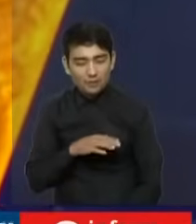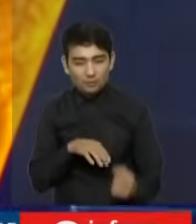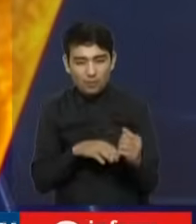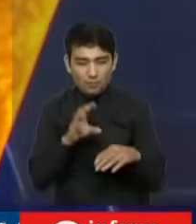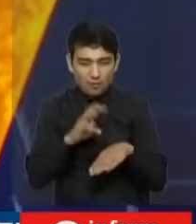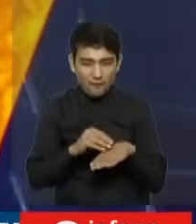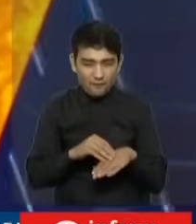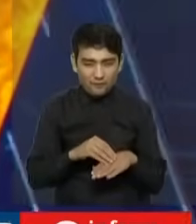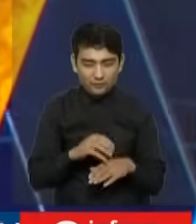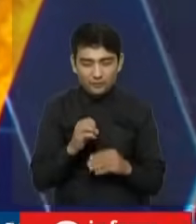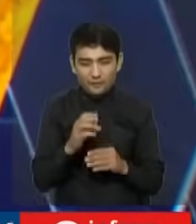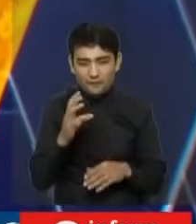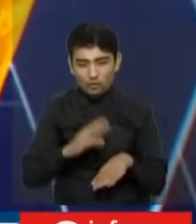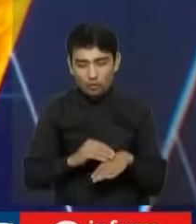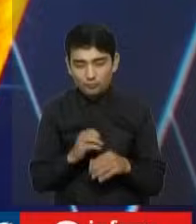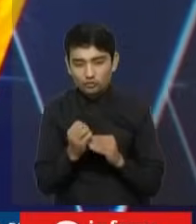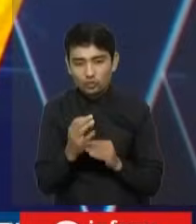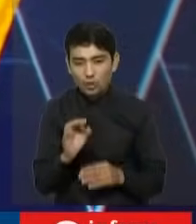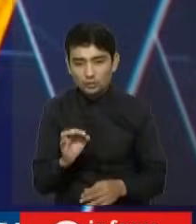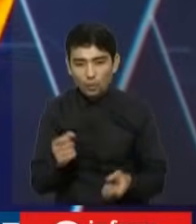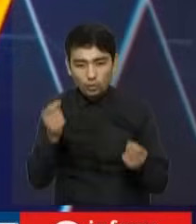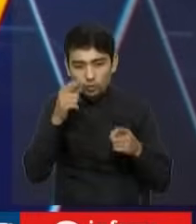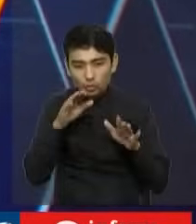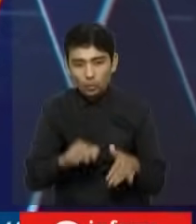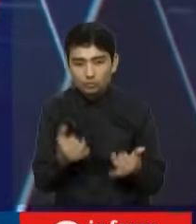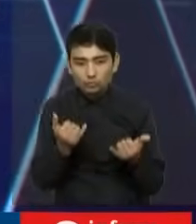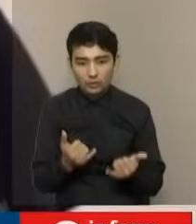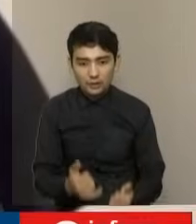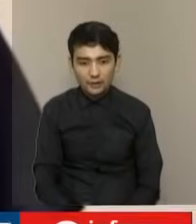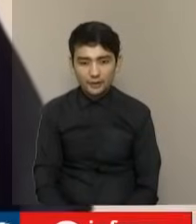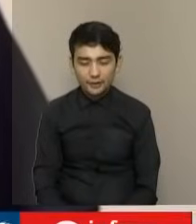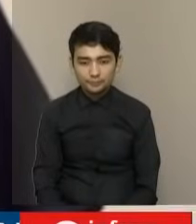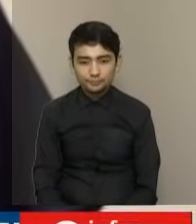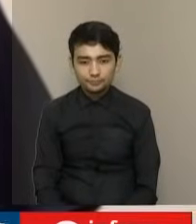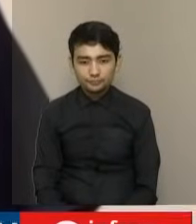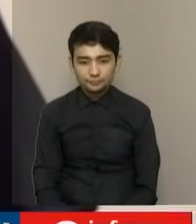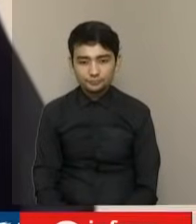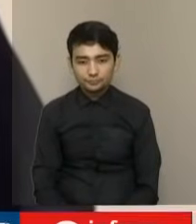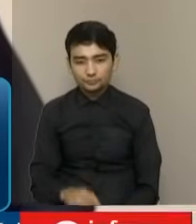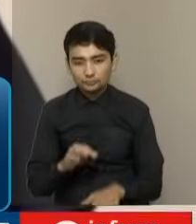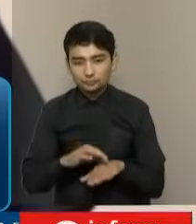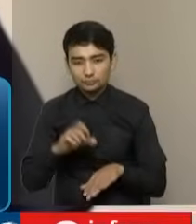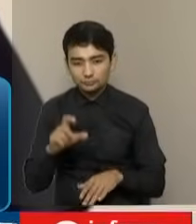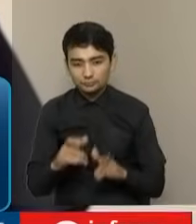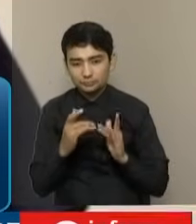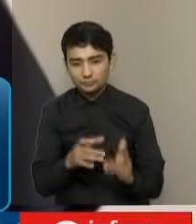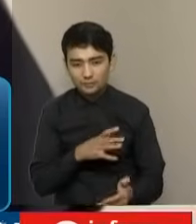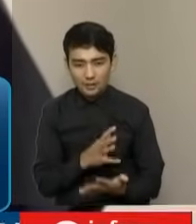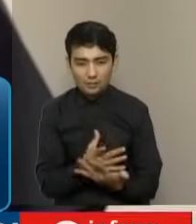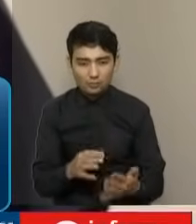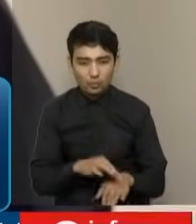вечером 14 октября, но известно о нем стало только сегодня. Поступил больной с множественной